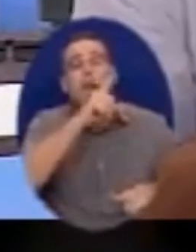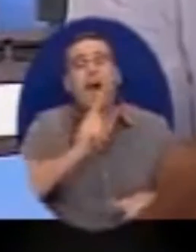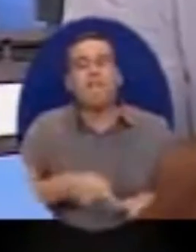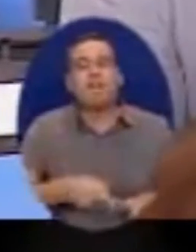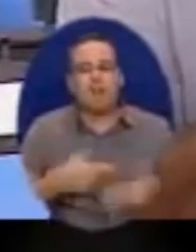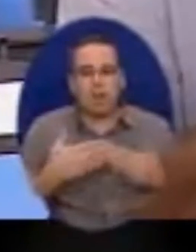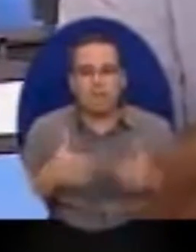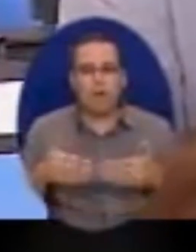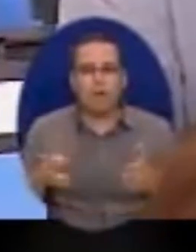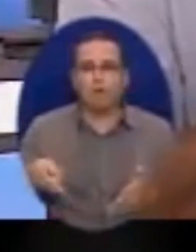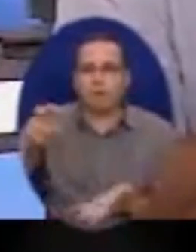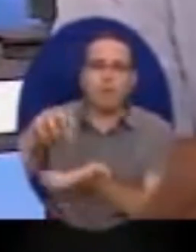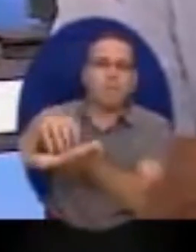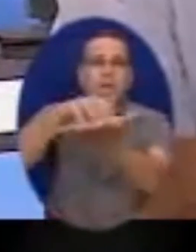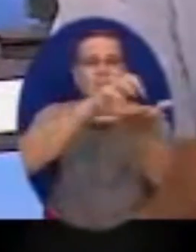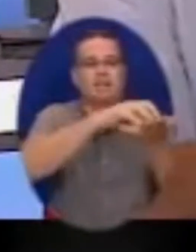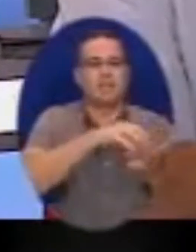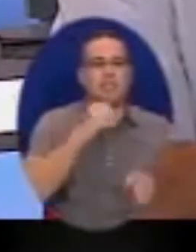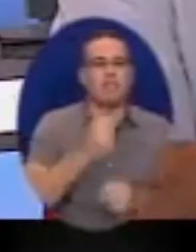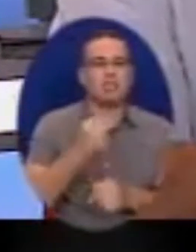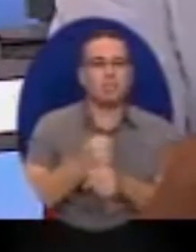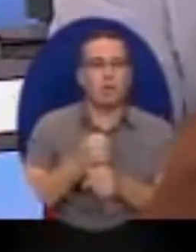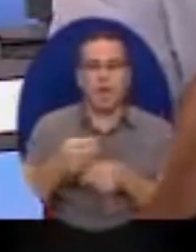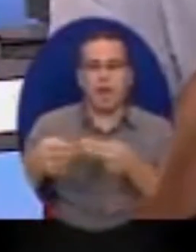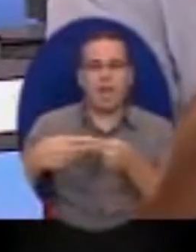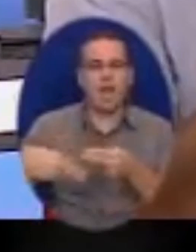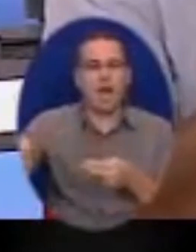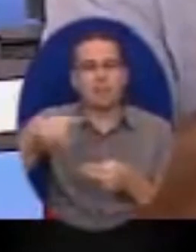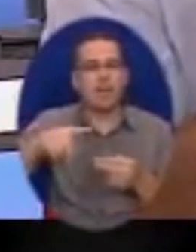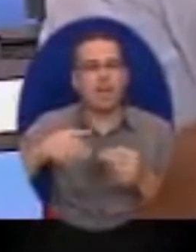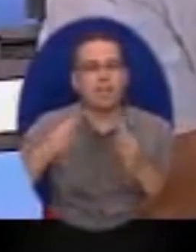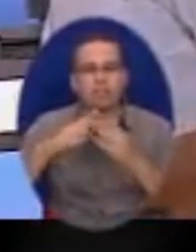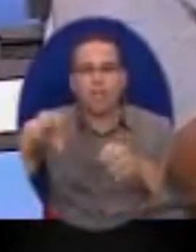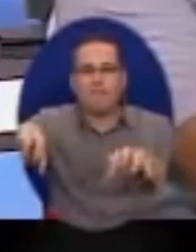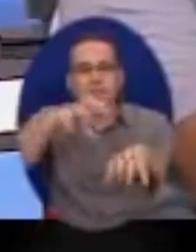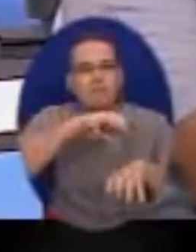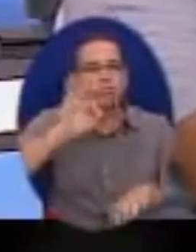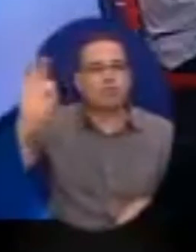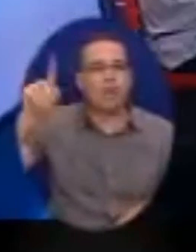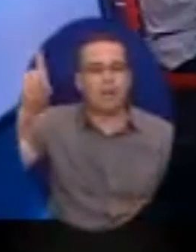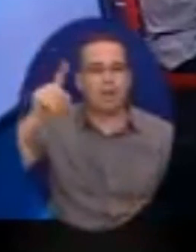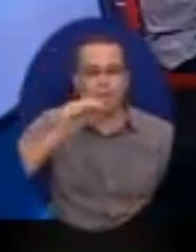חייבת לפתוח יותר מרכזי תעסוקה בסמוך ליישובים דרוזים. זה חובה משום שצריך.